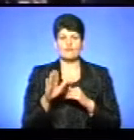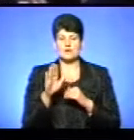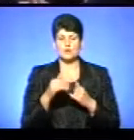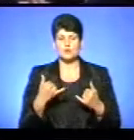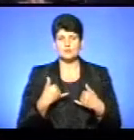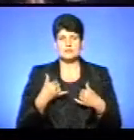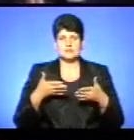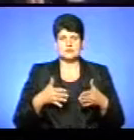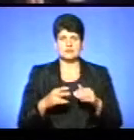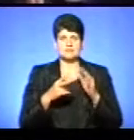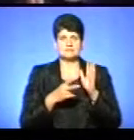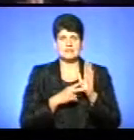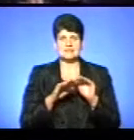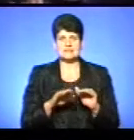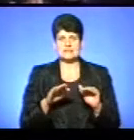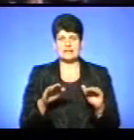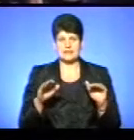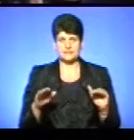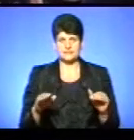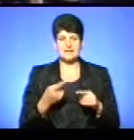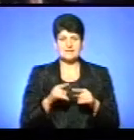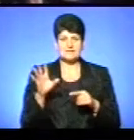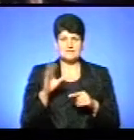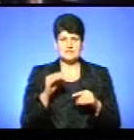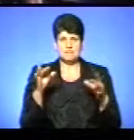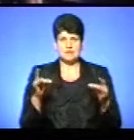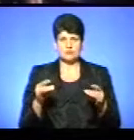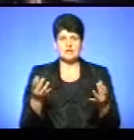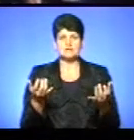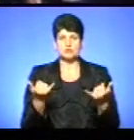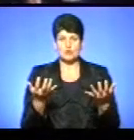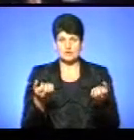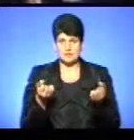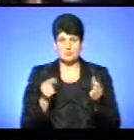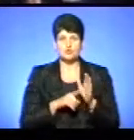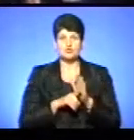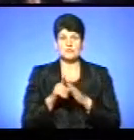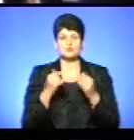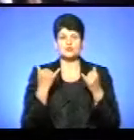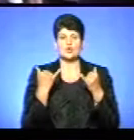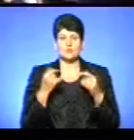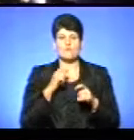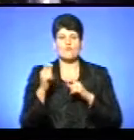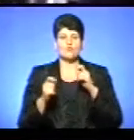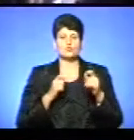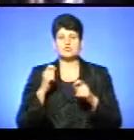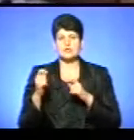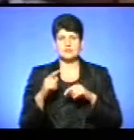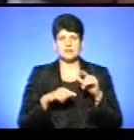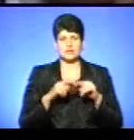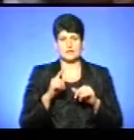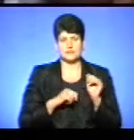у нас народилося 17 дітей. І ці всі пакунки, які ми сьогодні одержуємо, ми починаємо сьогодні їх вручати